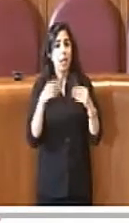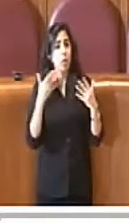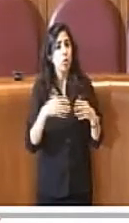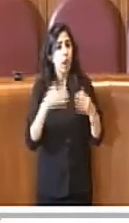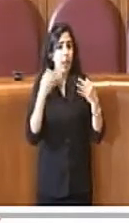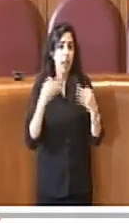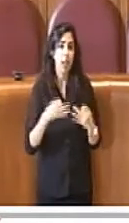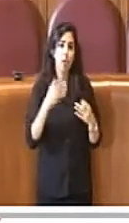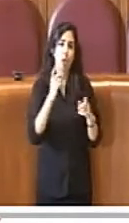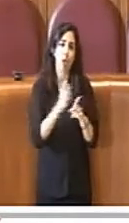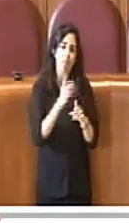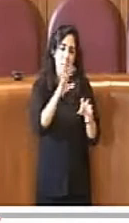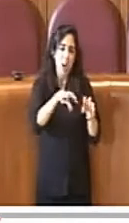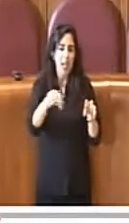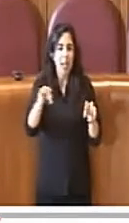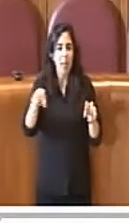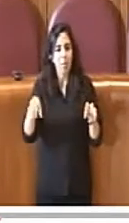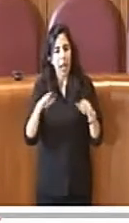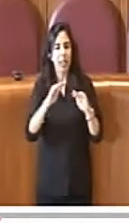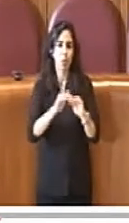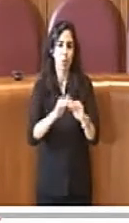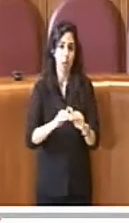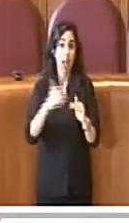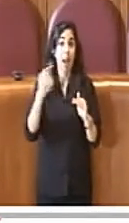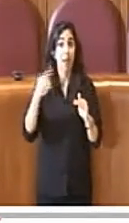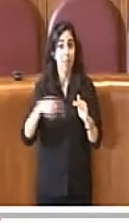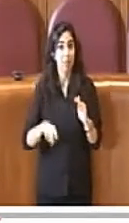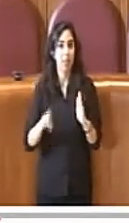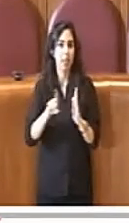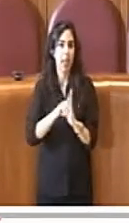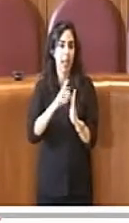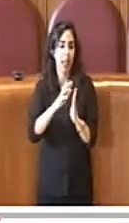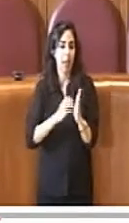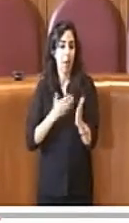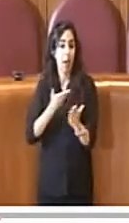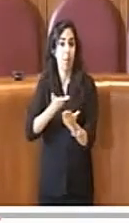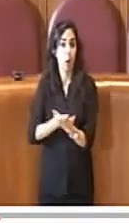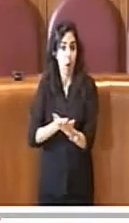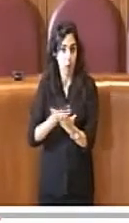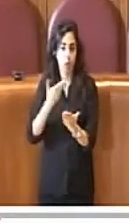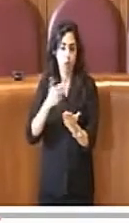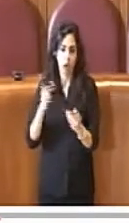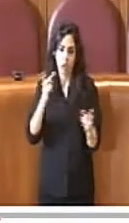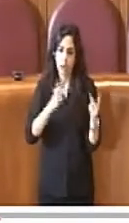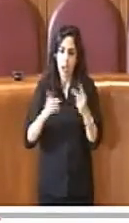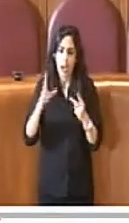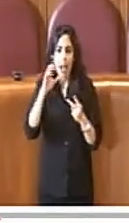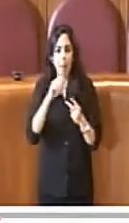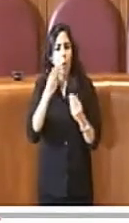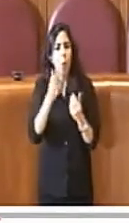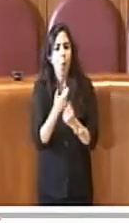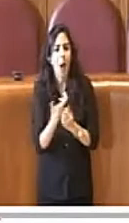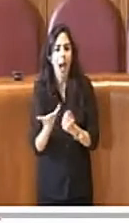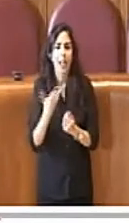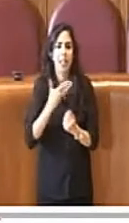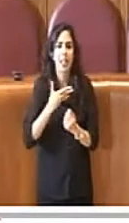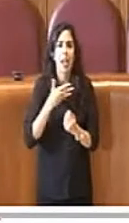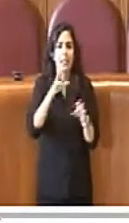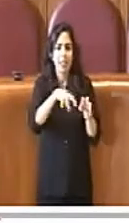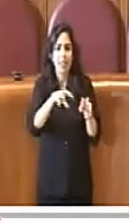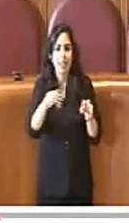degli impianti. Per questo, nella proposta di delibera, dopo una puntuale ricognizione e mappatura degli impianti bocciodromi presenti nei